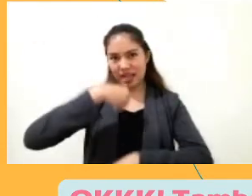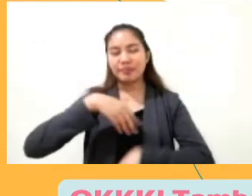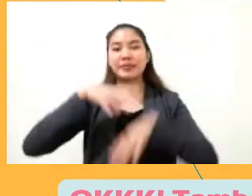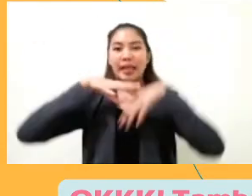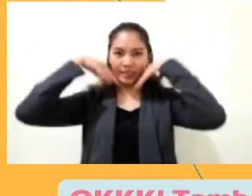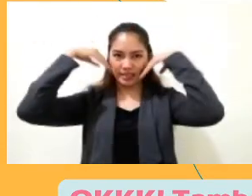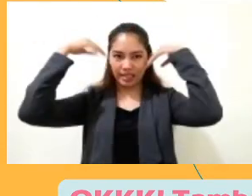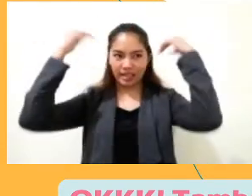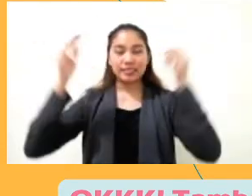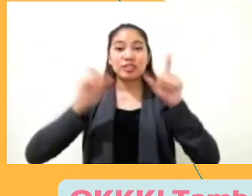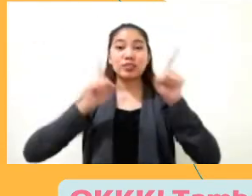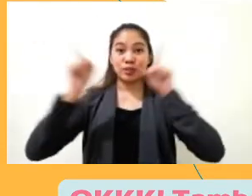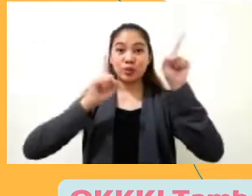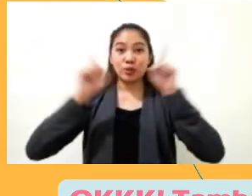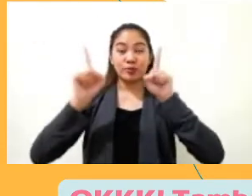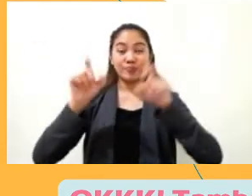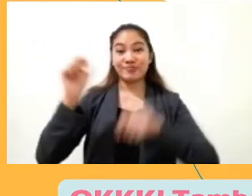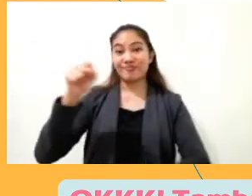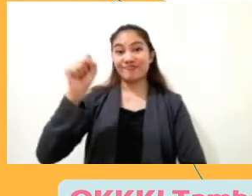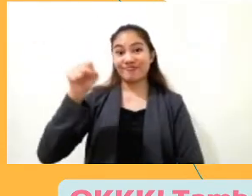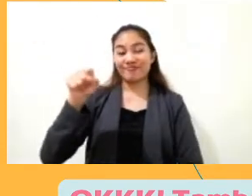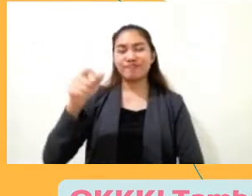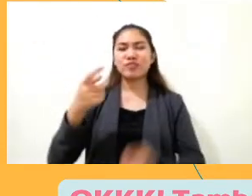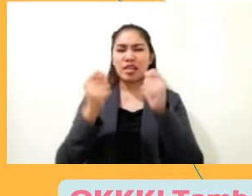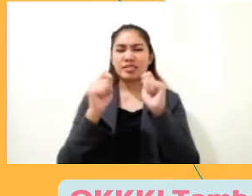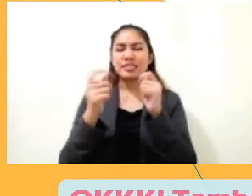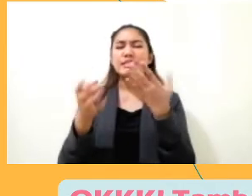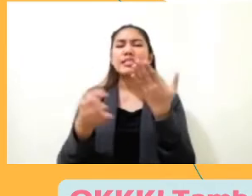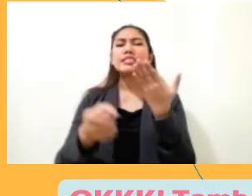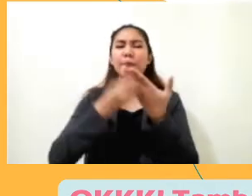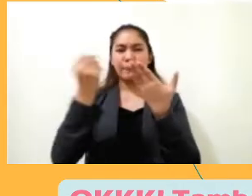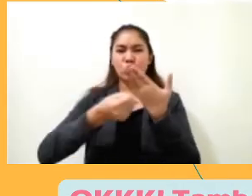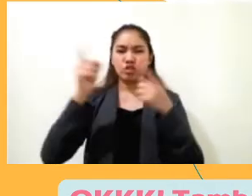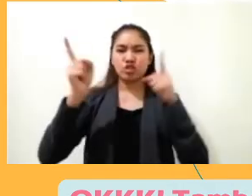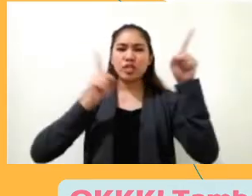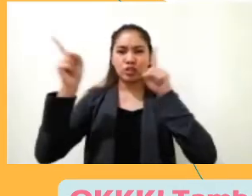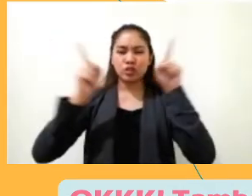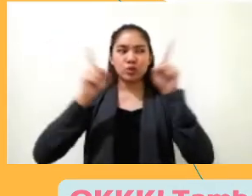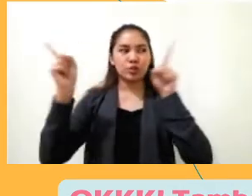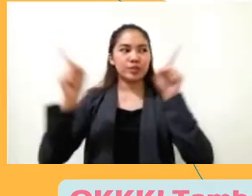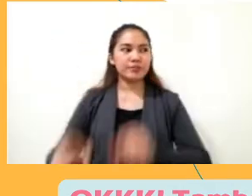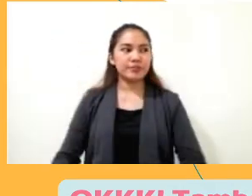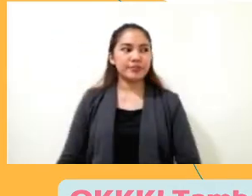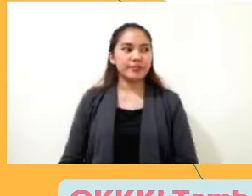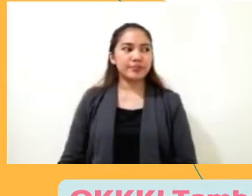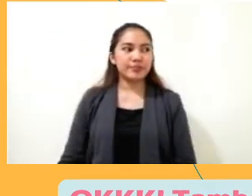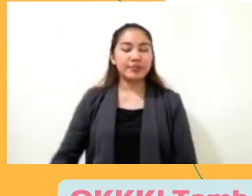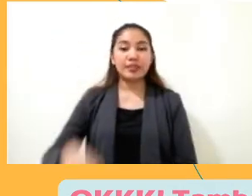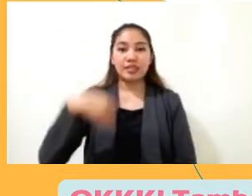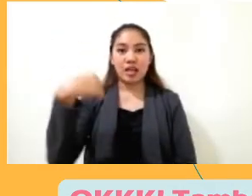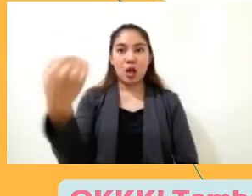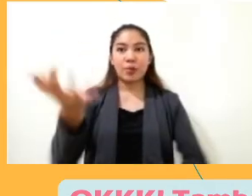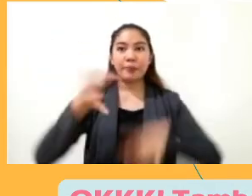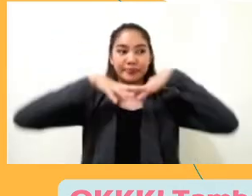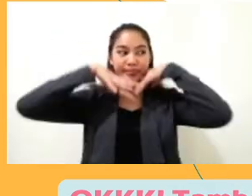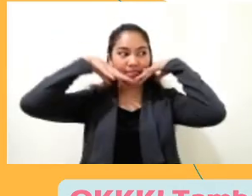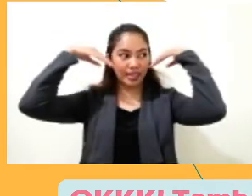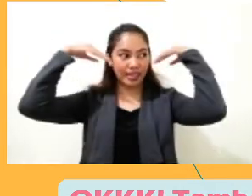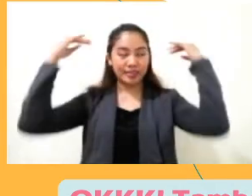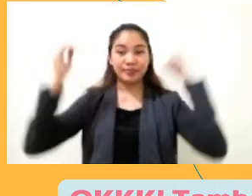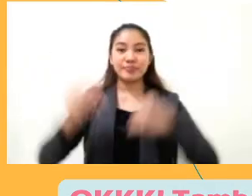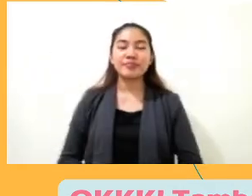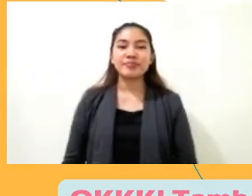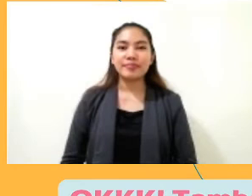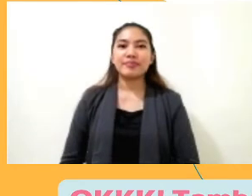Yes? Try muna natin na simple lang yung maganda. Ikaw ay maganda. Ganun muna. Isa